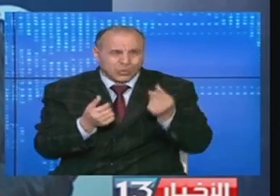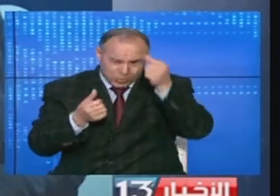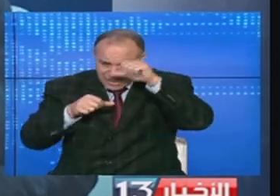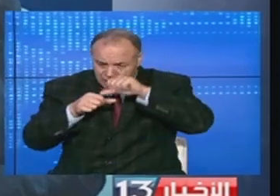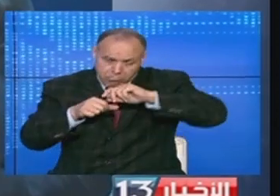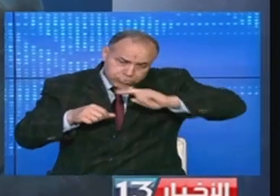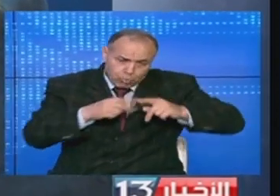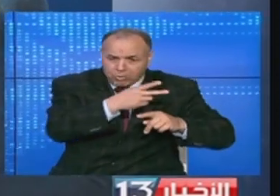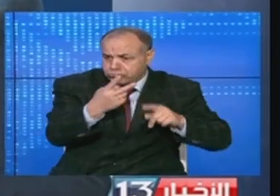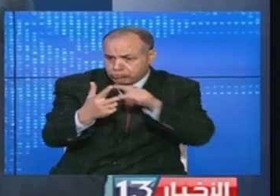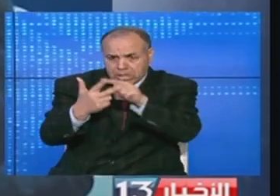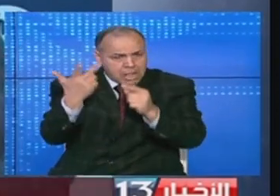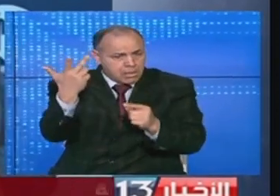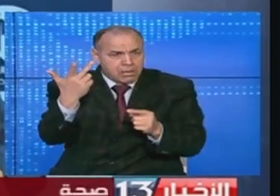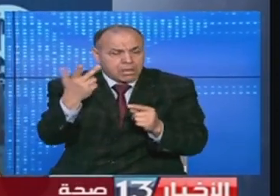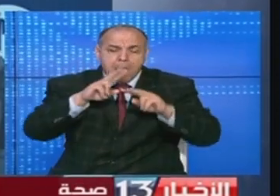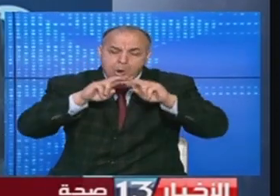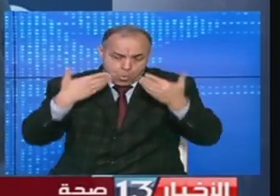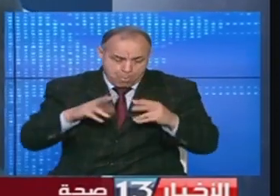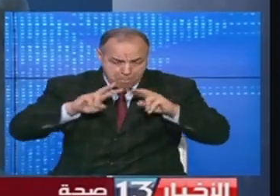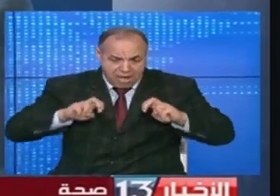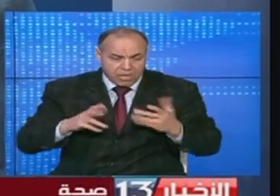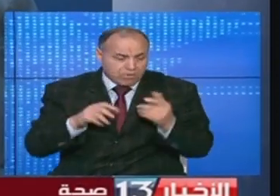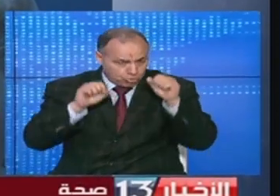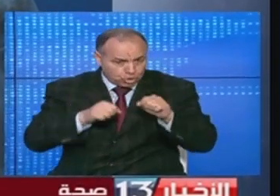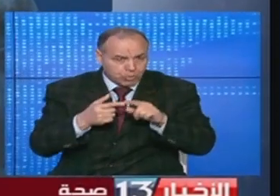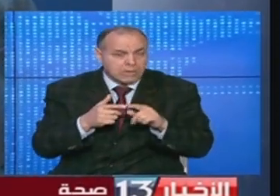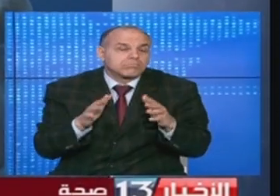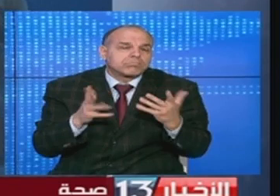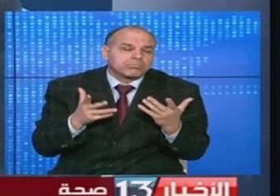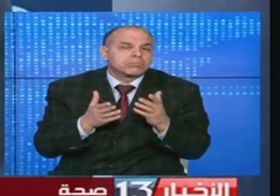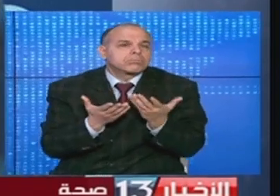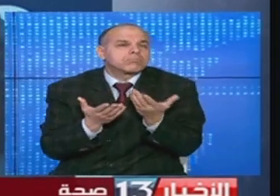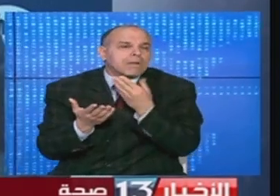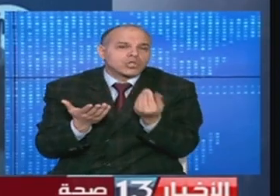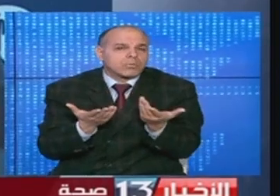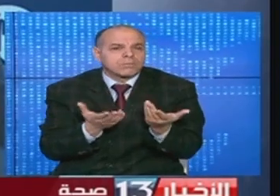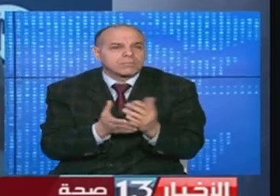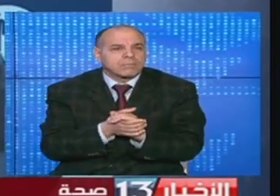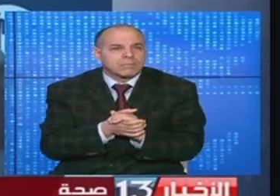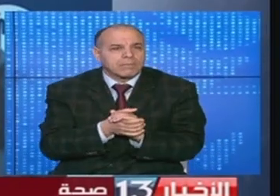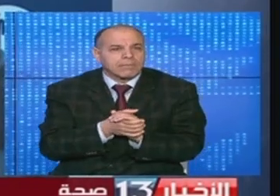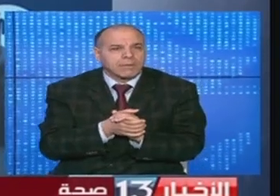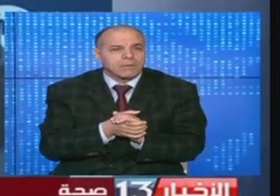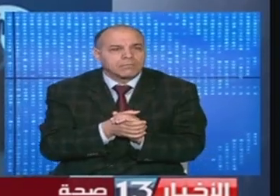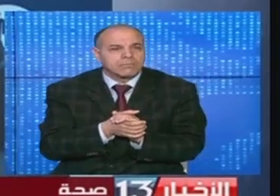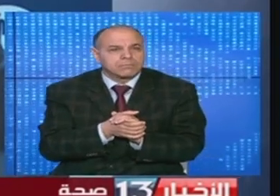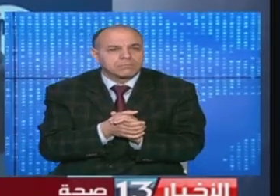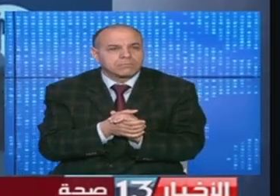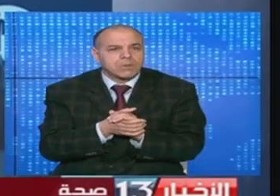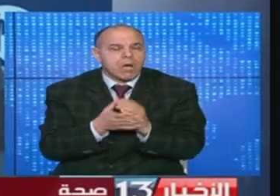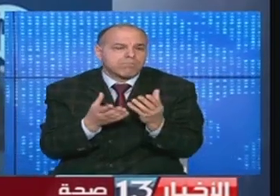الحاجه كيف كيف درسنا اليوم امكانيه انها في صوره ما اذا كان اه اه اه اه الوضع